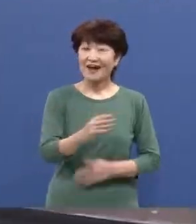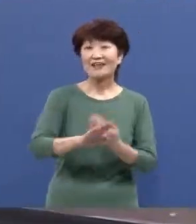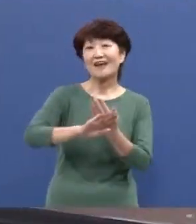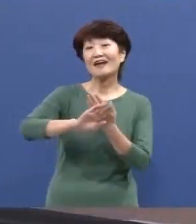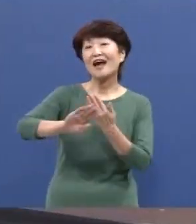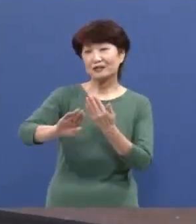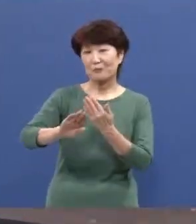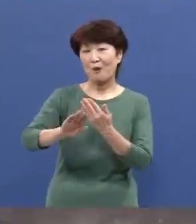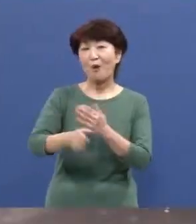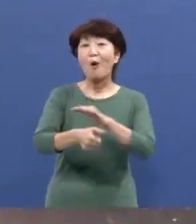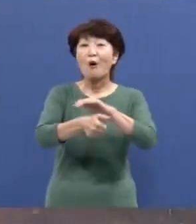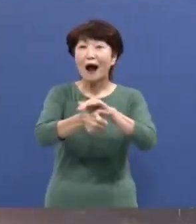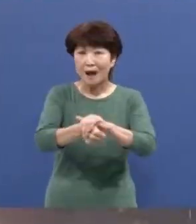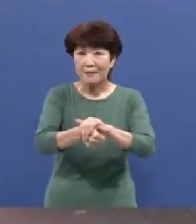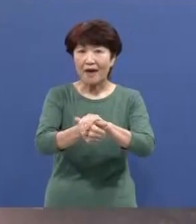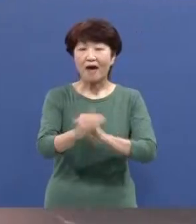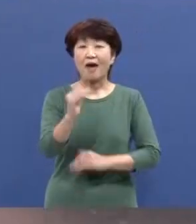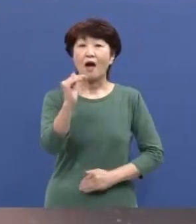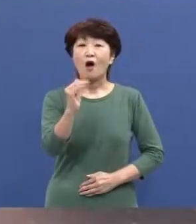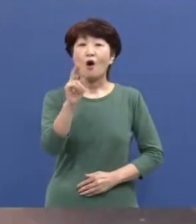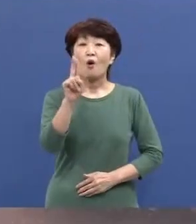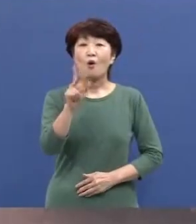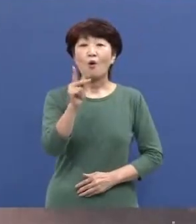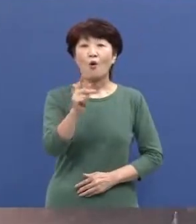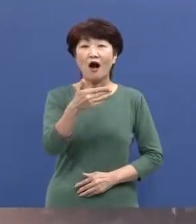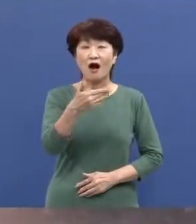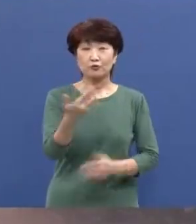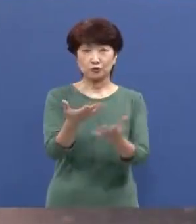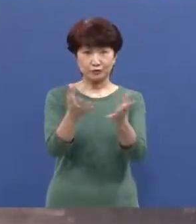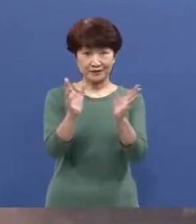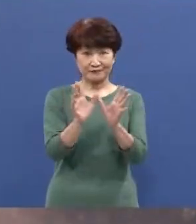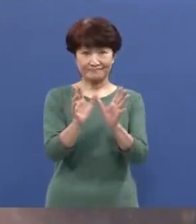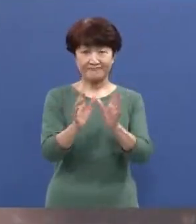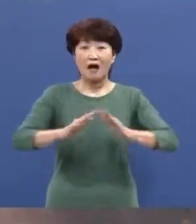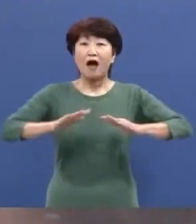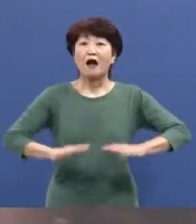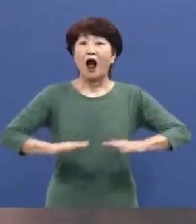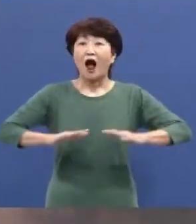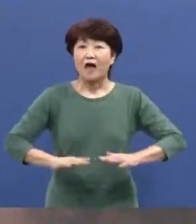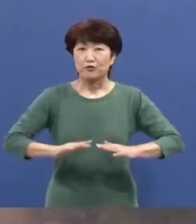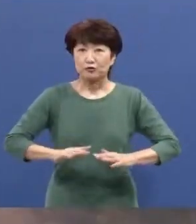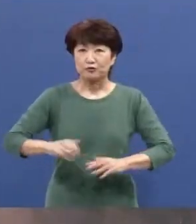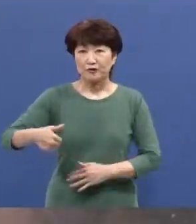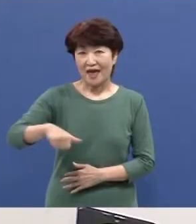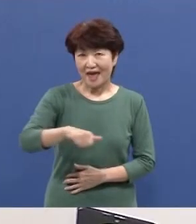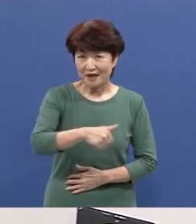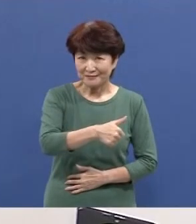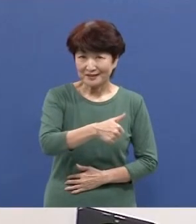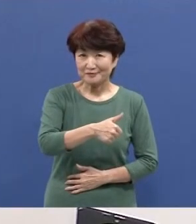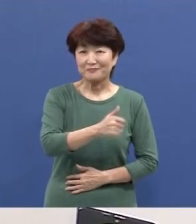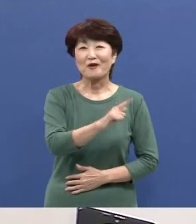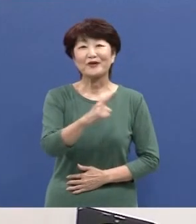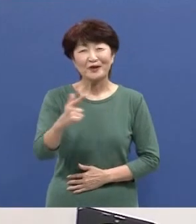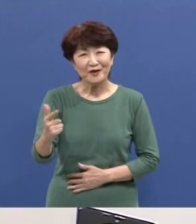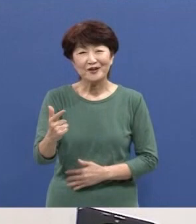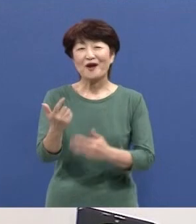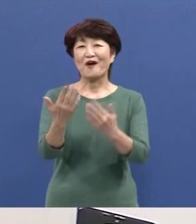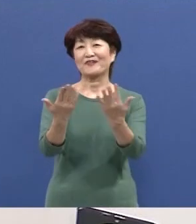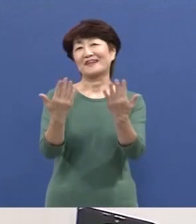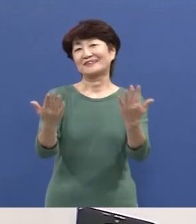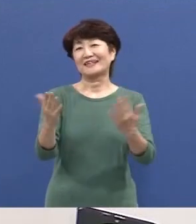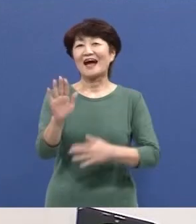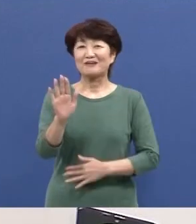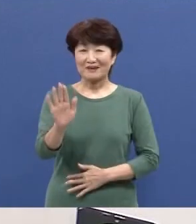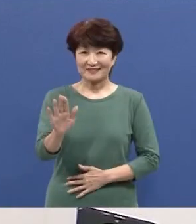カメであるとか甲殻類、そしてカエル、ヘビなども展示しています。 それでこの水槽